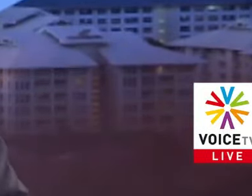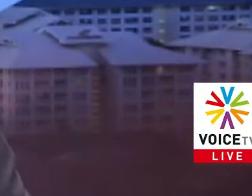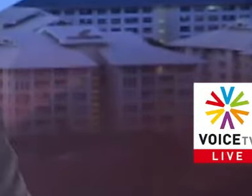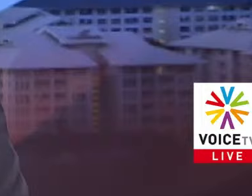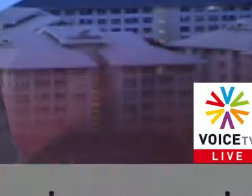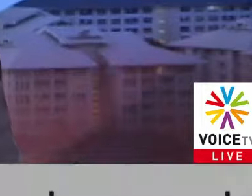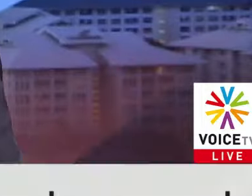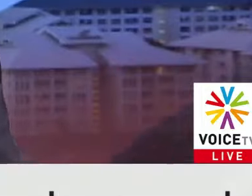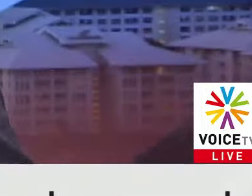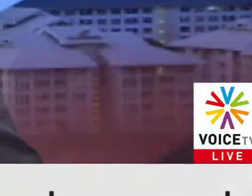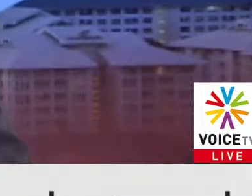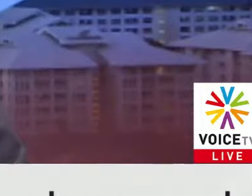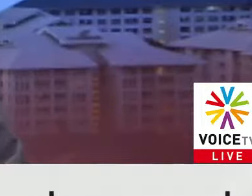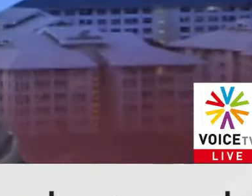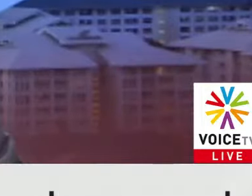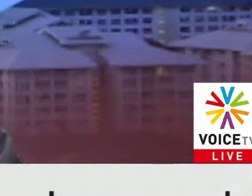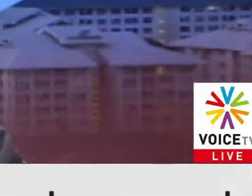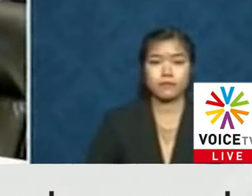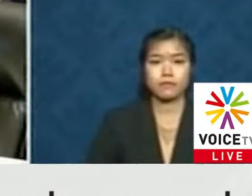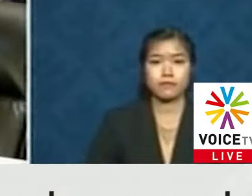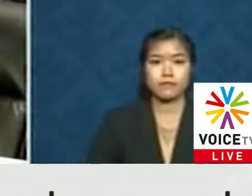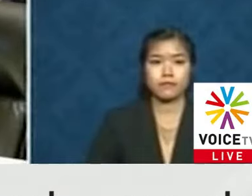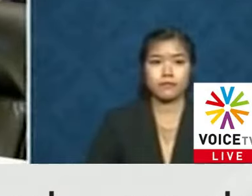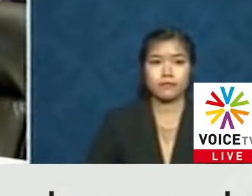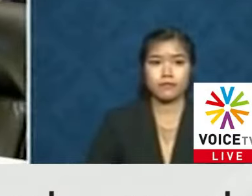ะพอพูดชั้น14ปุ๊บรู้เลยว่าเป็นใคร